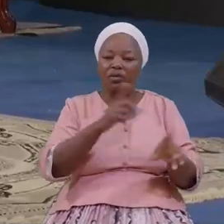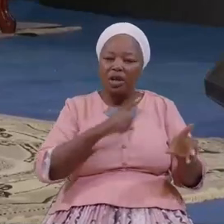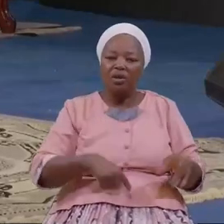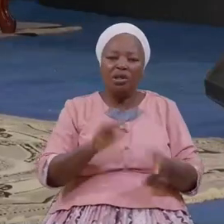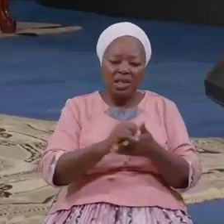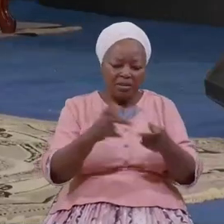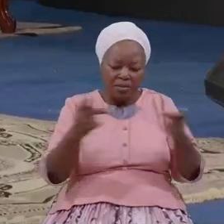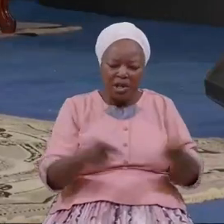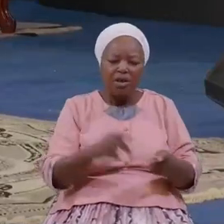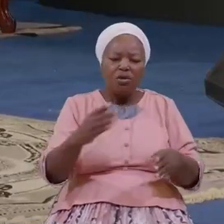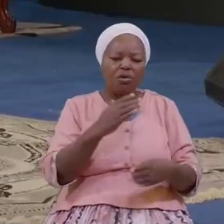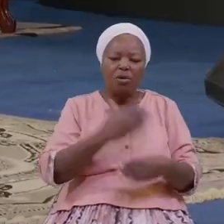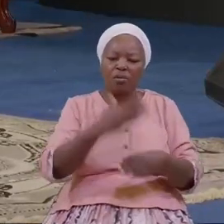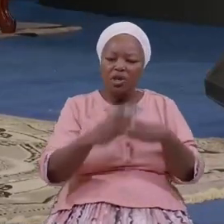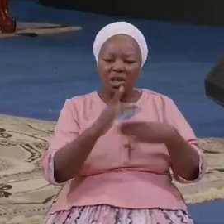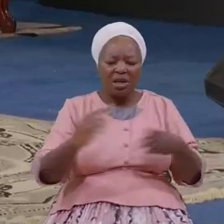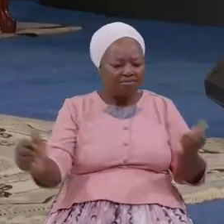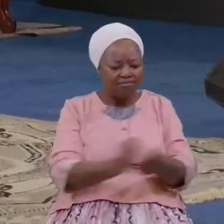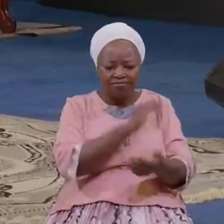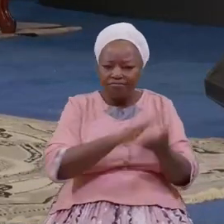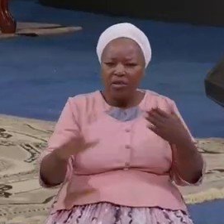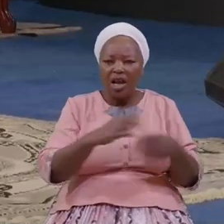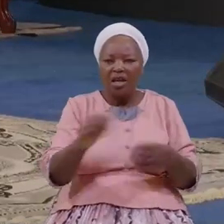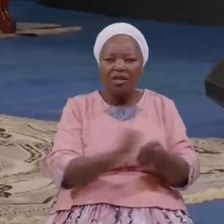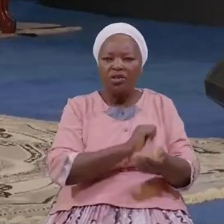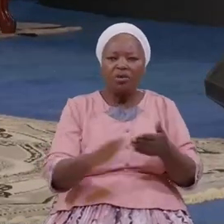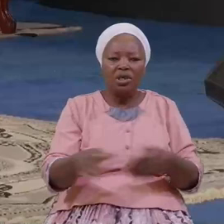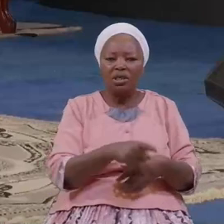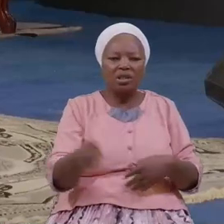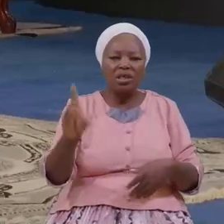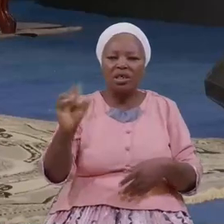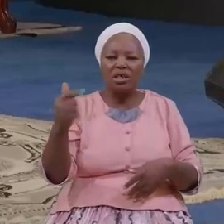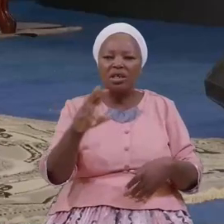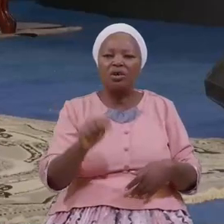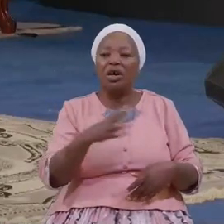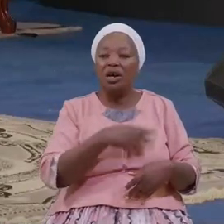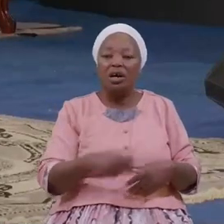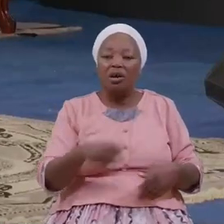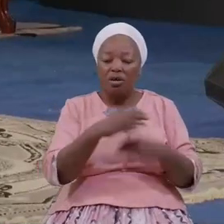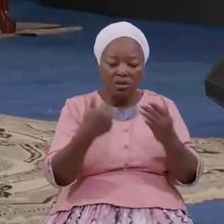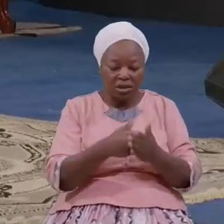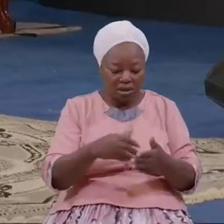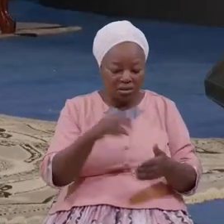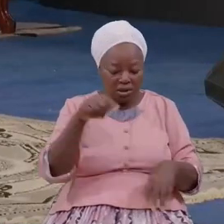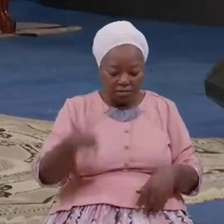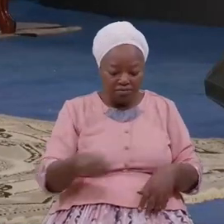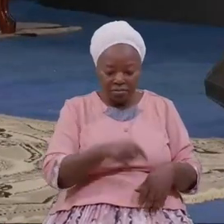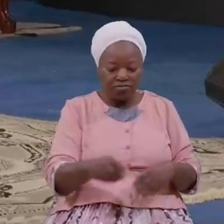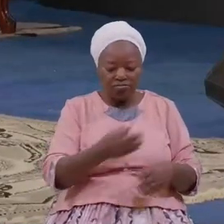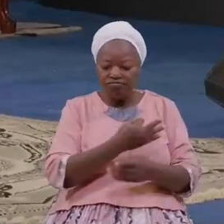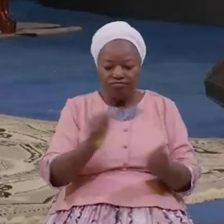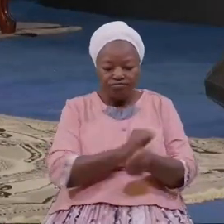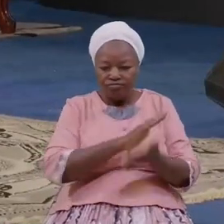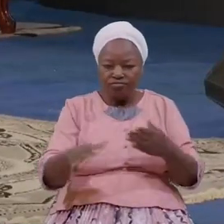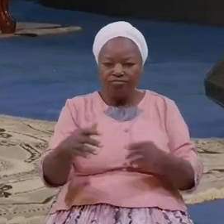a totalement écrasé, détruit leur Dagon, décapité Dagon, démembré Dagon.